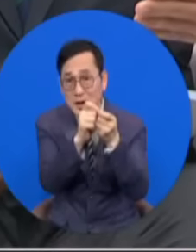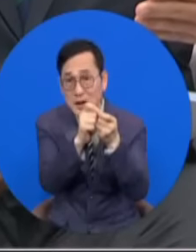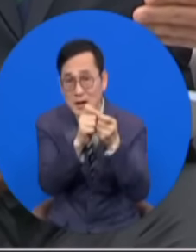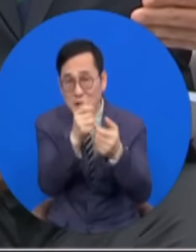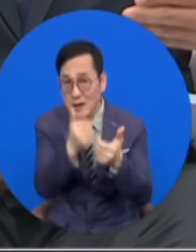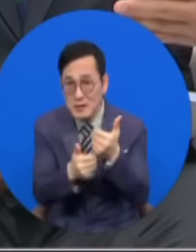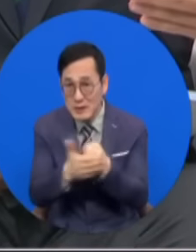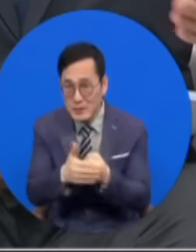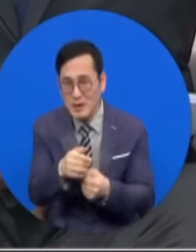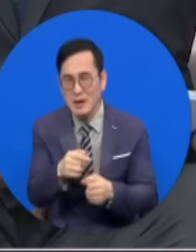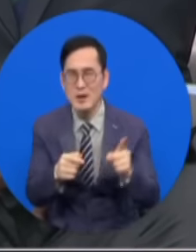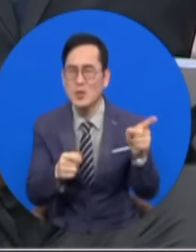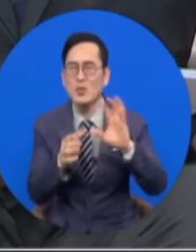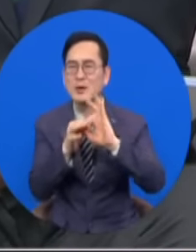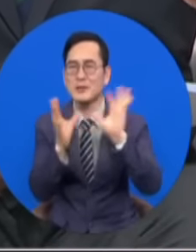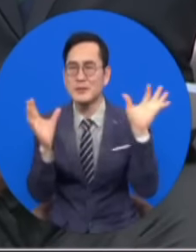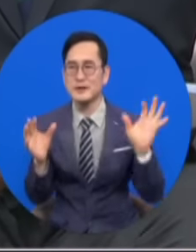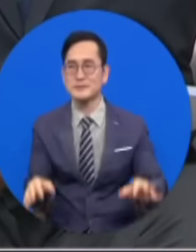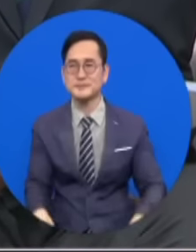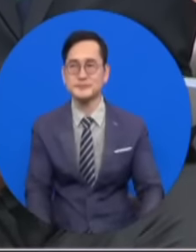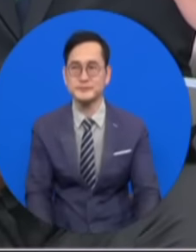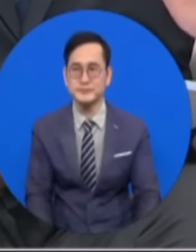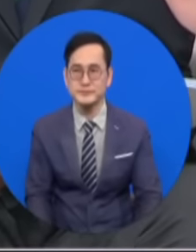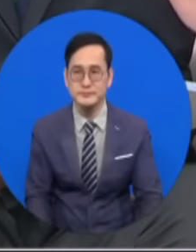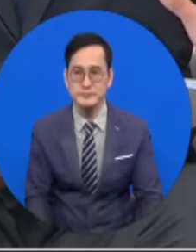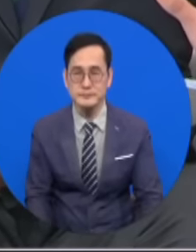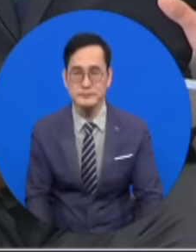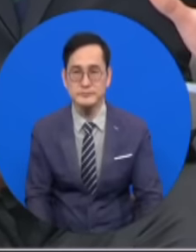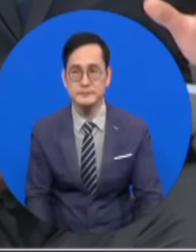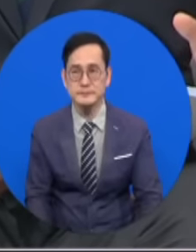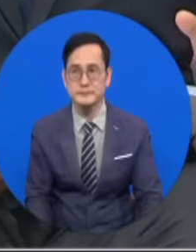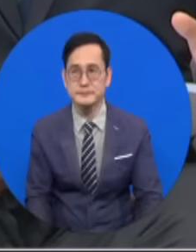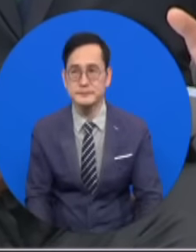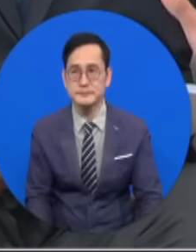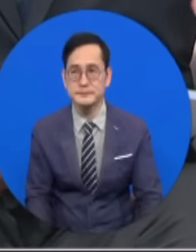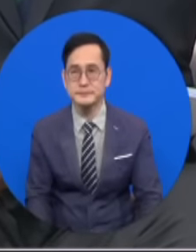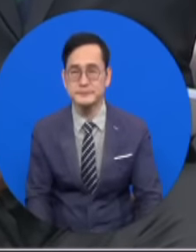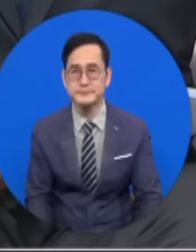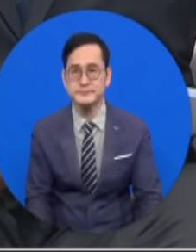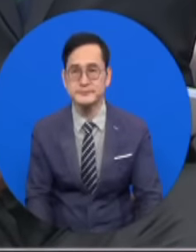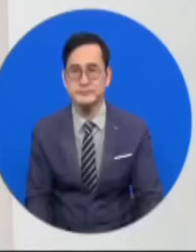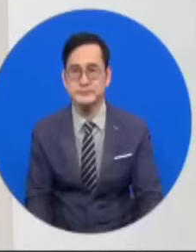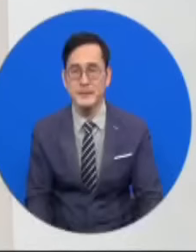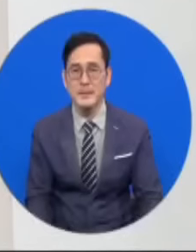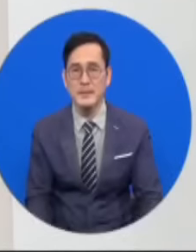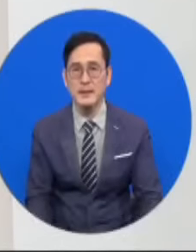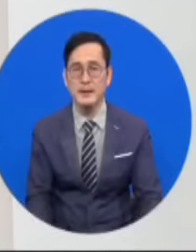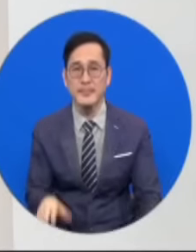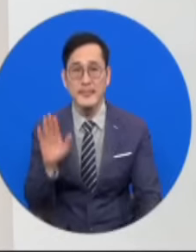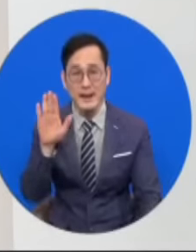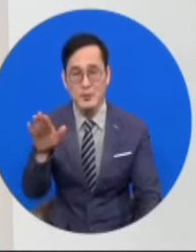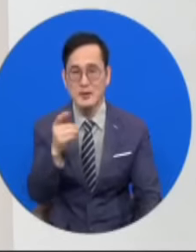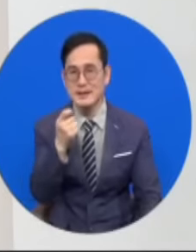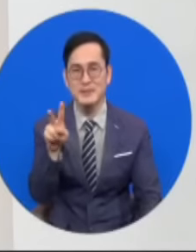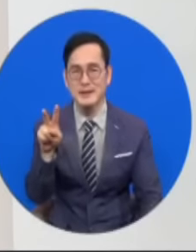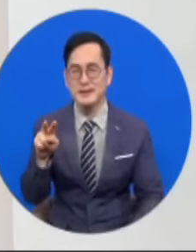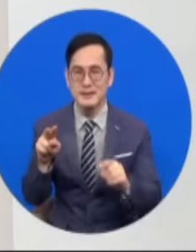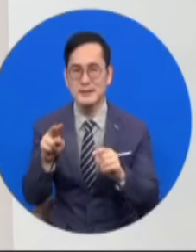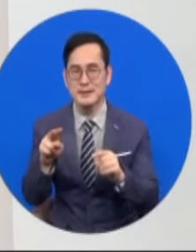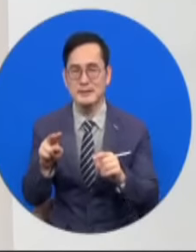매우 어 지금 채널가 중계할 TV 토론에 매우 관심이 있을 거라고 보는게 왜냐면 정치인 한동훈의 TV 토론 지금 대뷔 무대